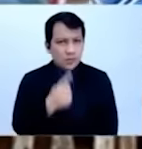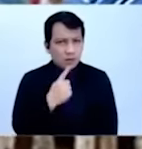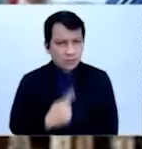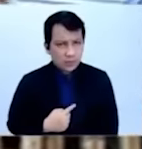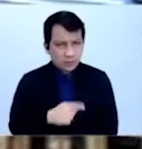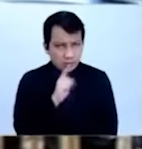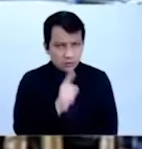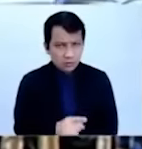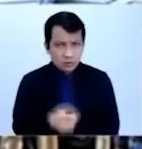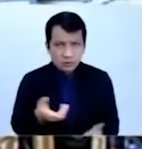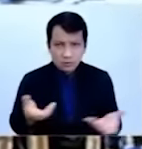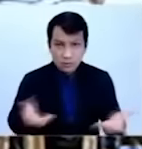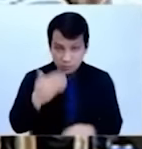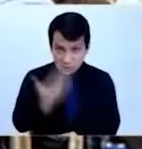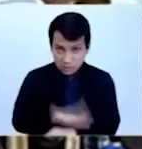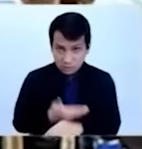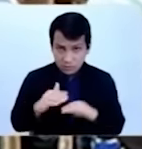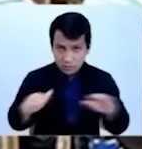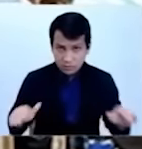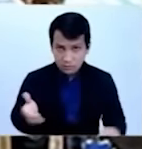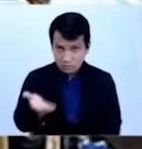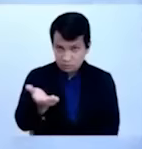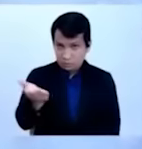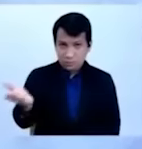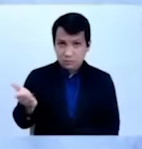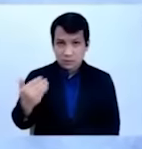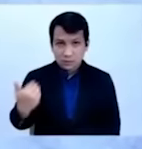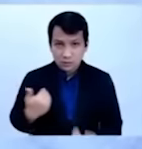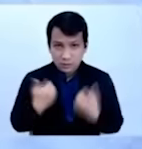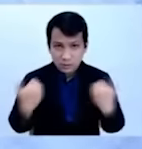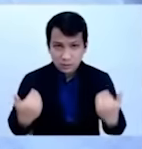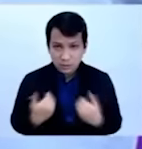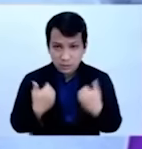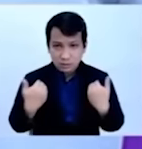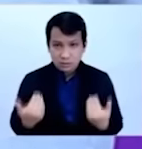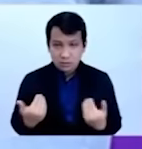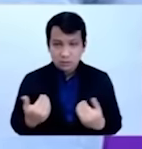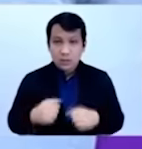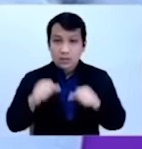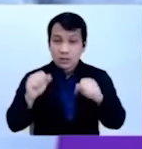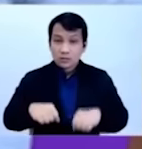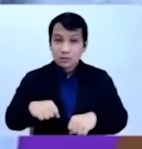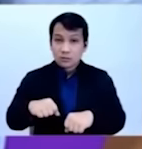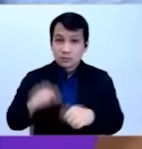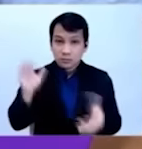Ang mga anak ba ninyo na mga minor de edad, pwede mag-asawa?